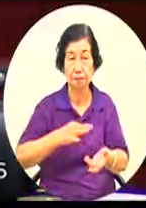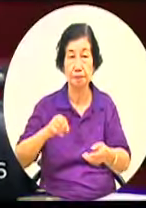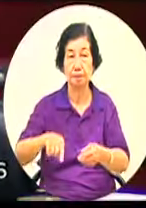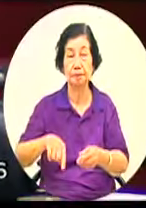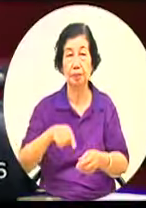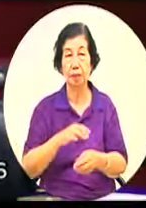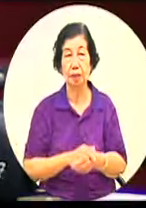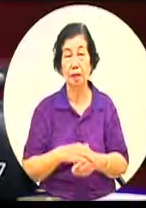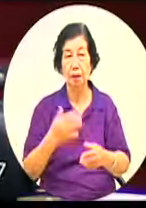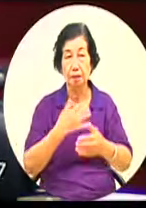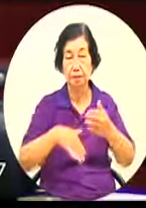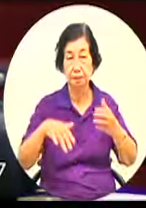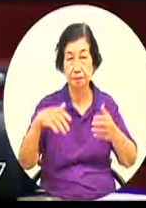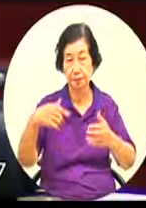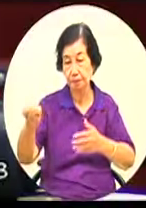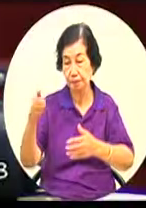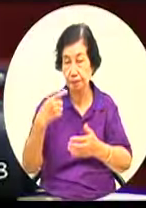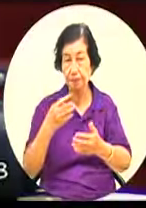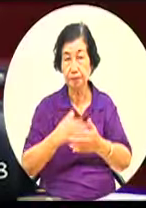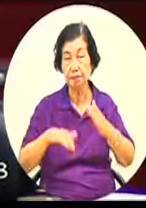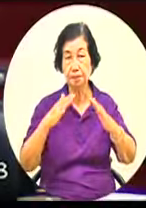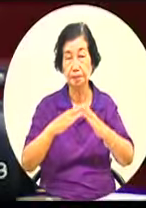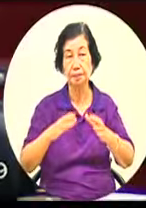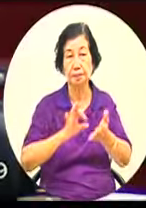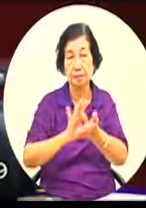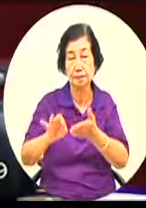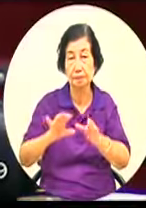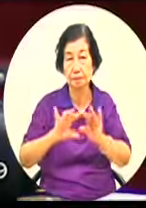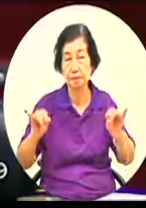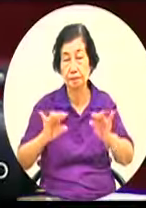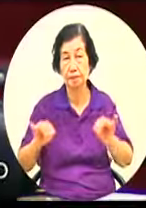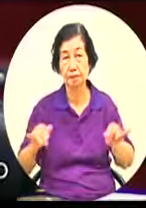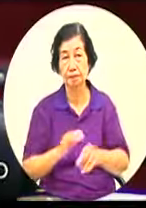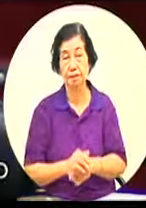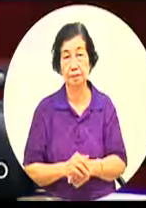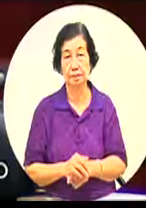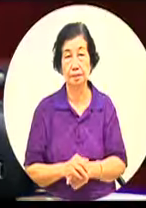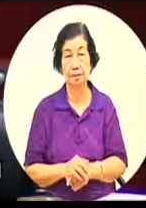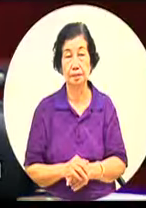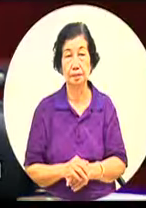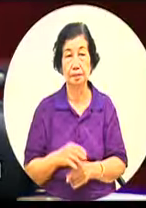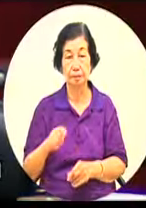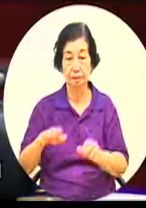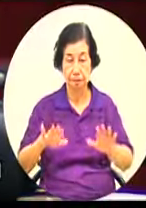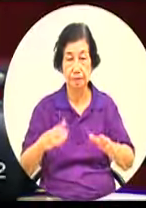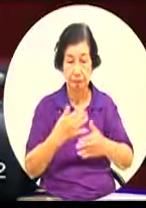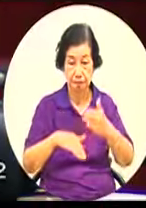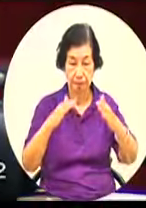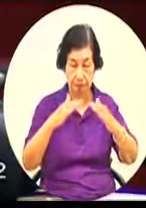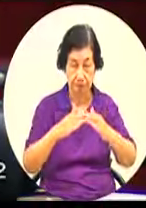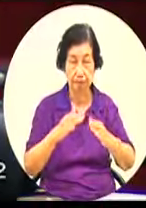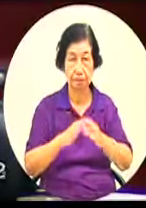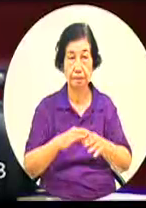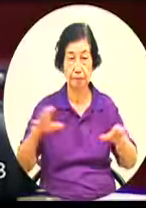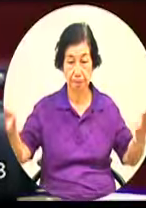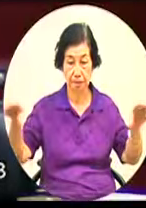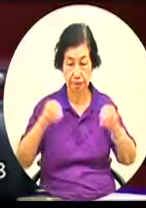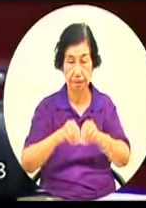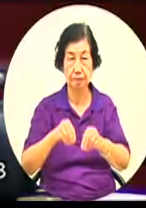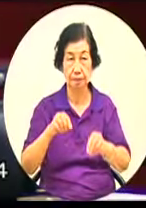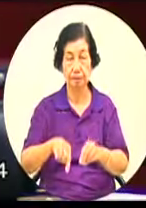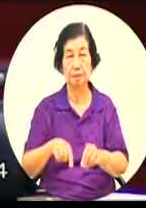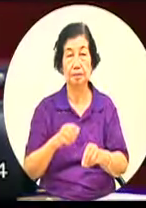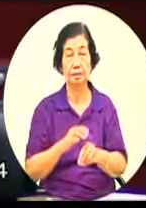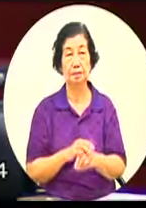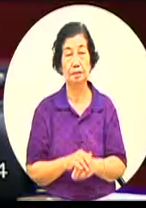校园用地。当高雄市政府在推出说要把校园做整并的时候，请你们也必须要把这